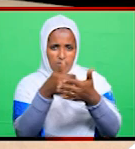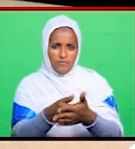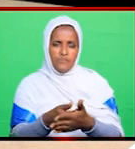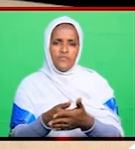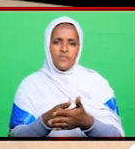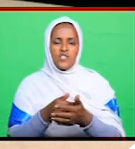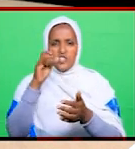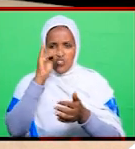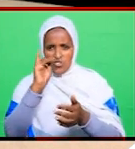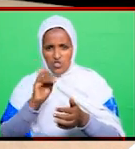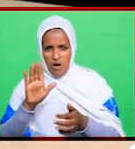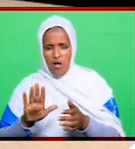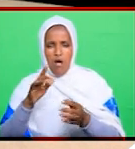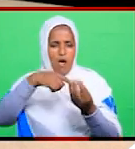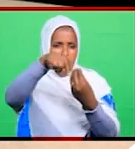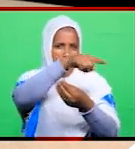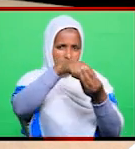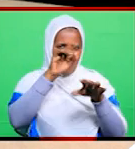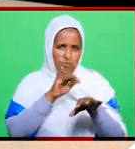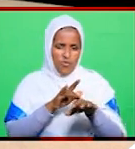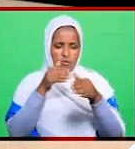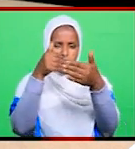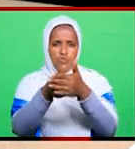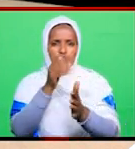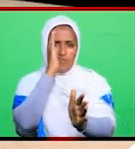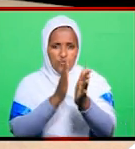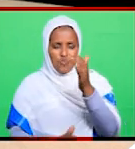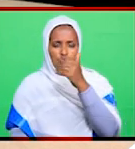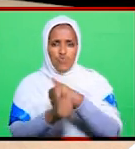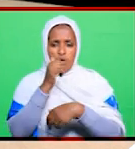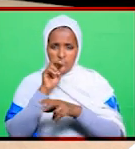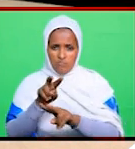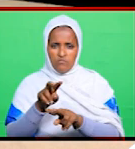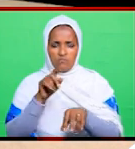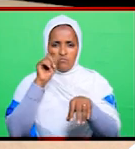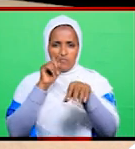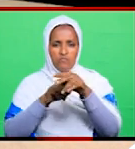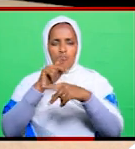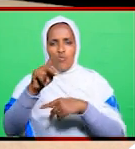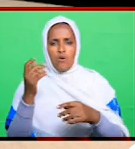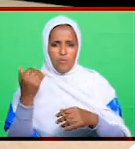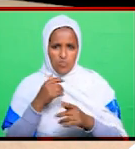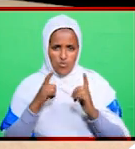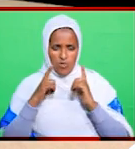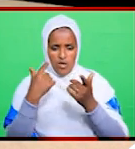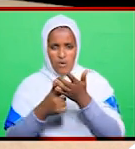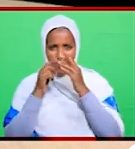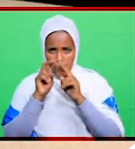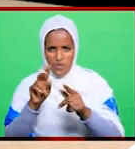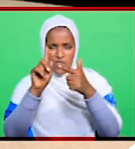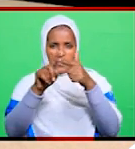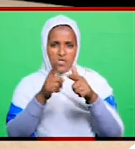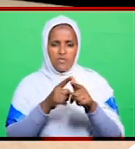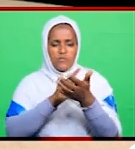እናንተ የምናደርሰው በጅጅጋና አካባቢዋ ቅርቡ የተከሰተውን ጉዳት አስመልክቶ ወቅታዊ መሰናዶች ይኖሩናል።